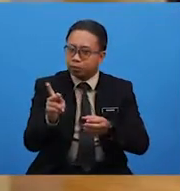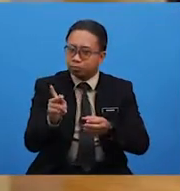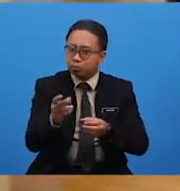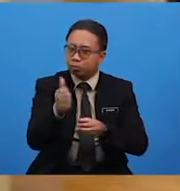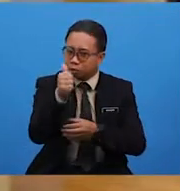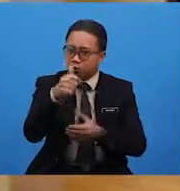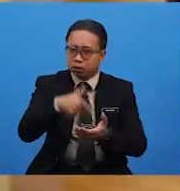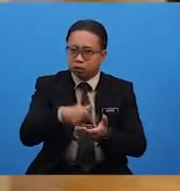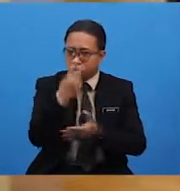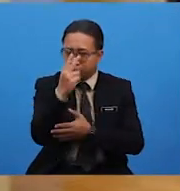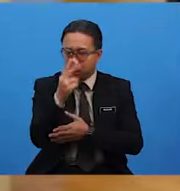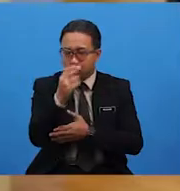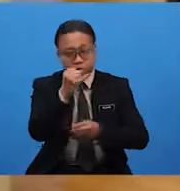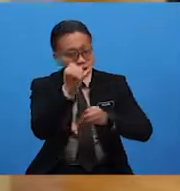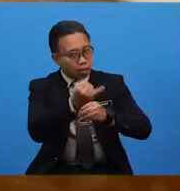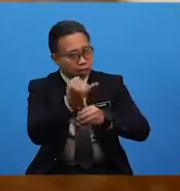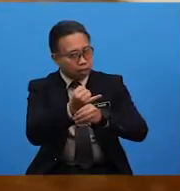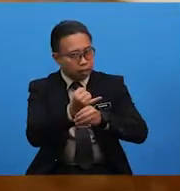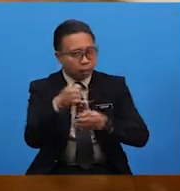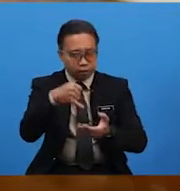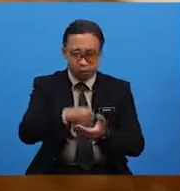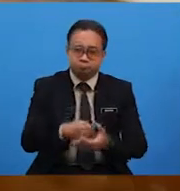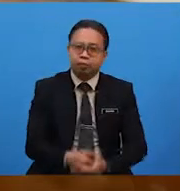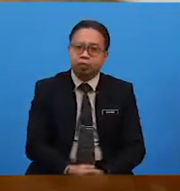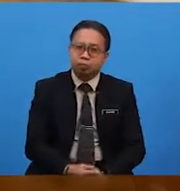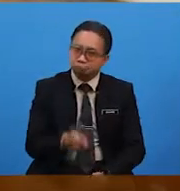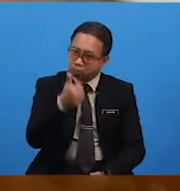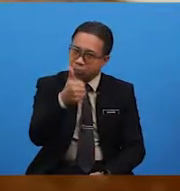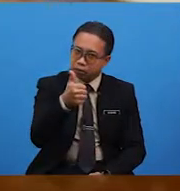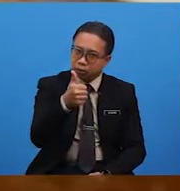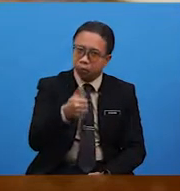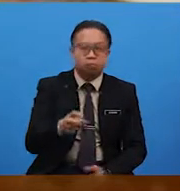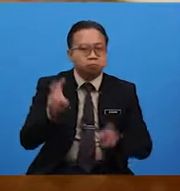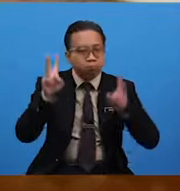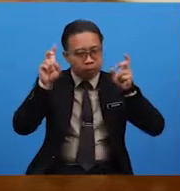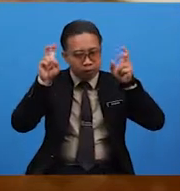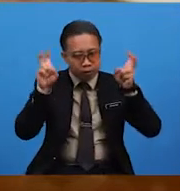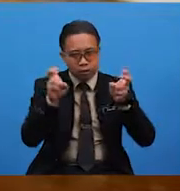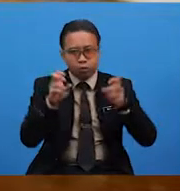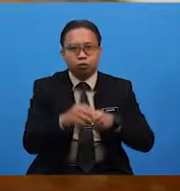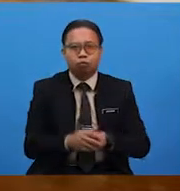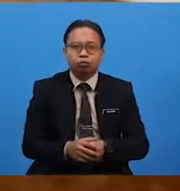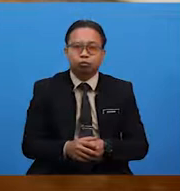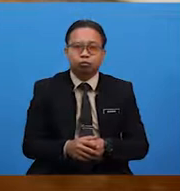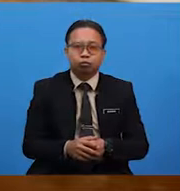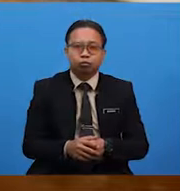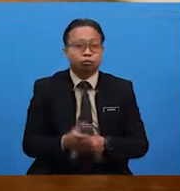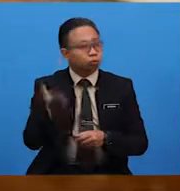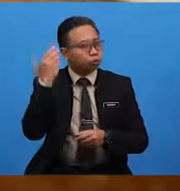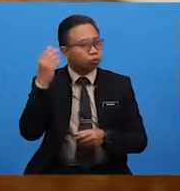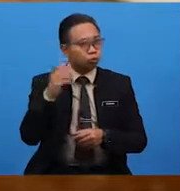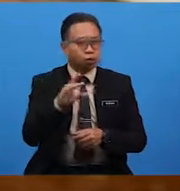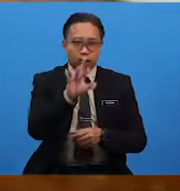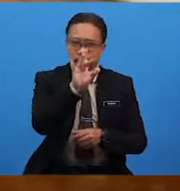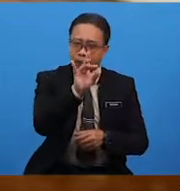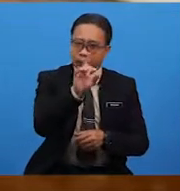mencuri terlihat Haryadi sebelah kiri kita cuci buah karya yang menarik yang bertajuk love of Medusa dihasilkan pada tahun